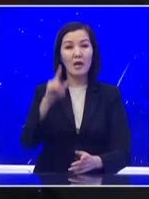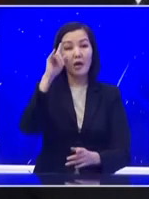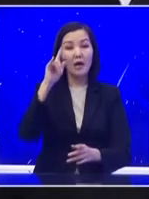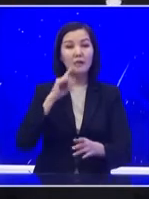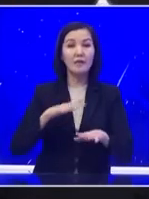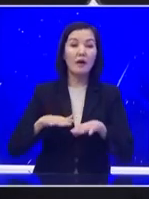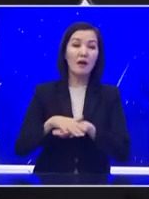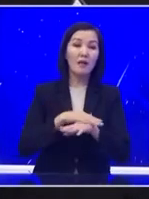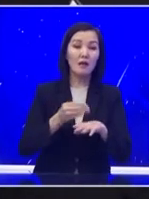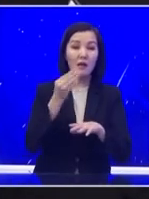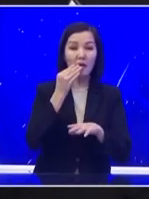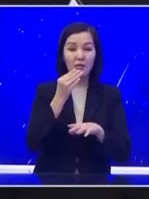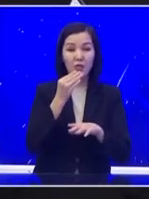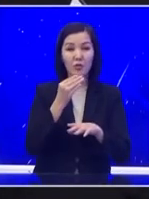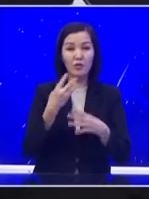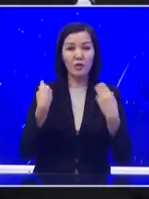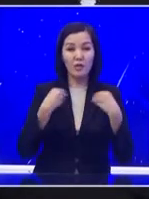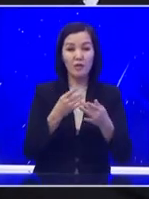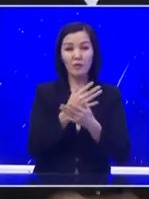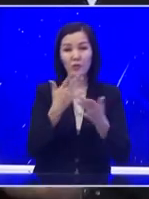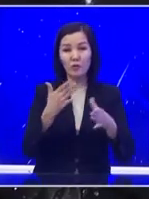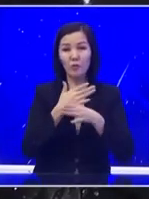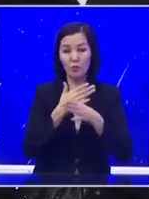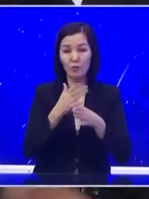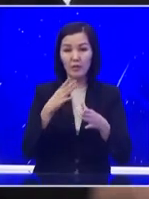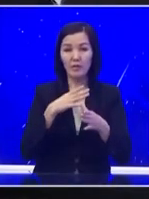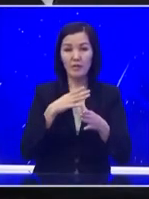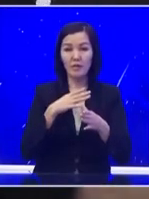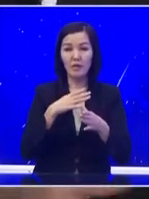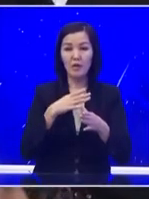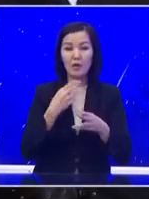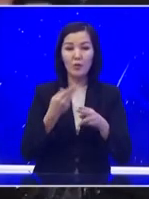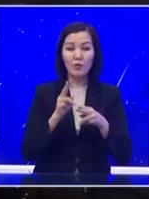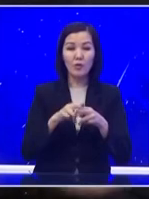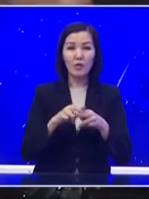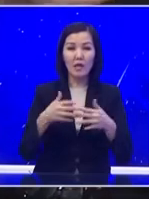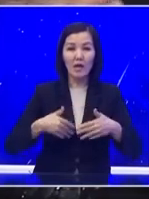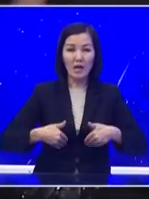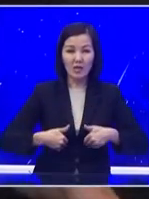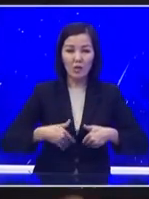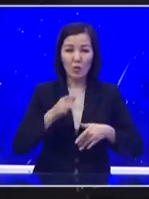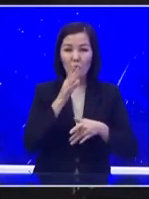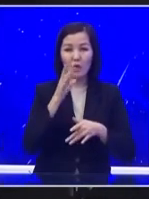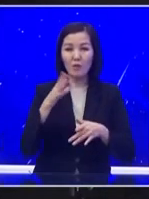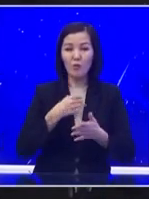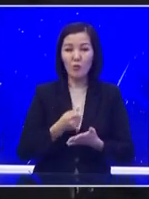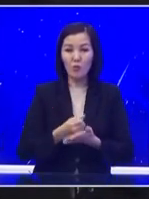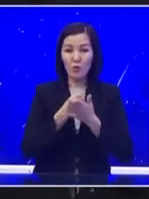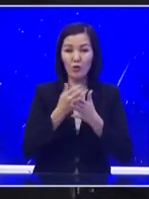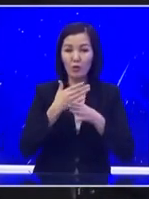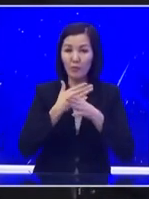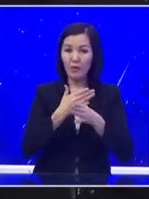бізге азық-түлік киім-кешектермен көмектесті. Оларға да оңай болған жоқ. Себебі аштық кезеңі еді. Сонда да қолда барын